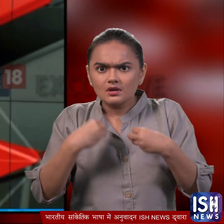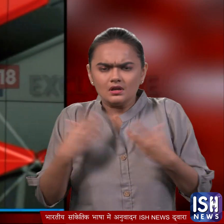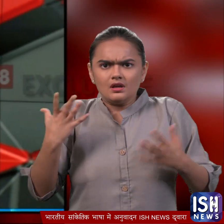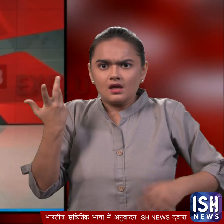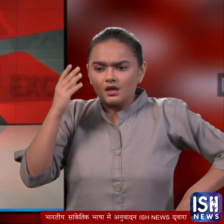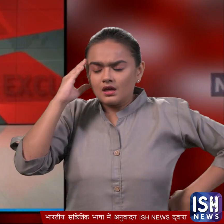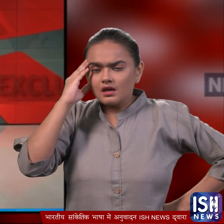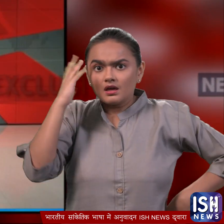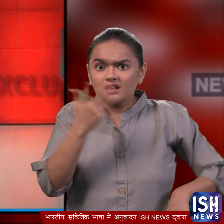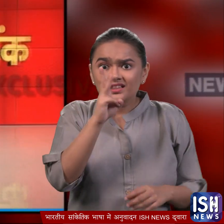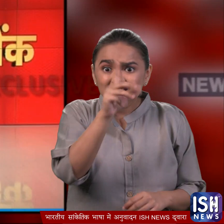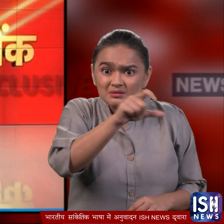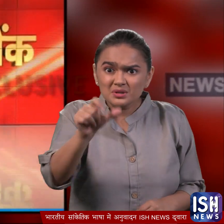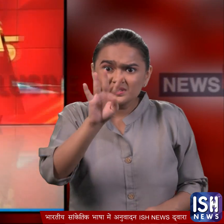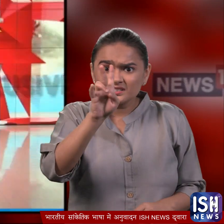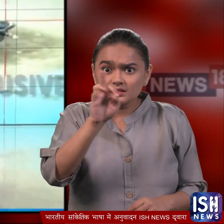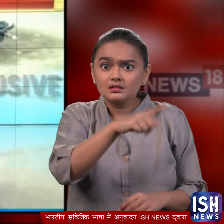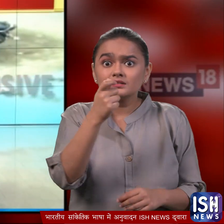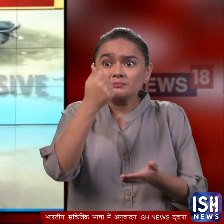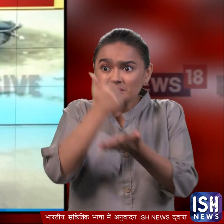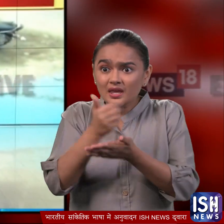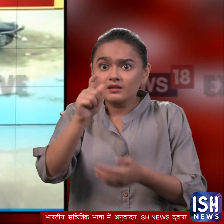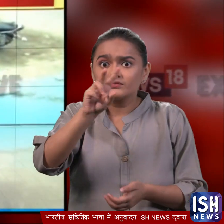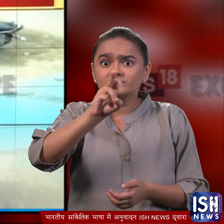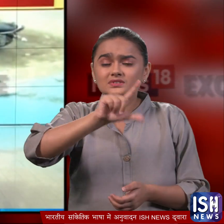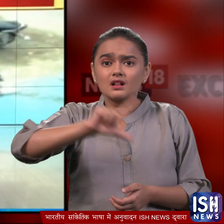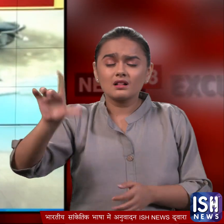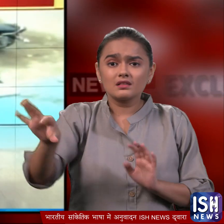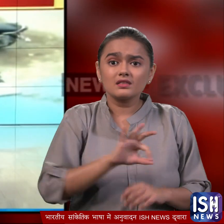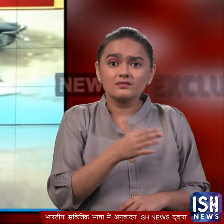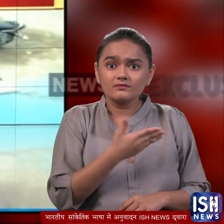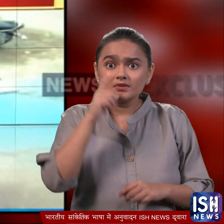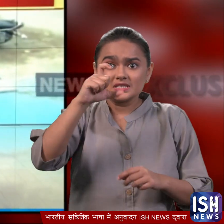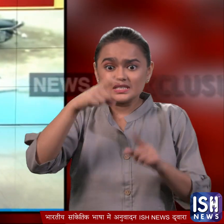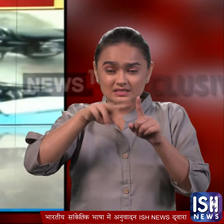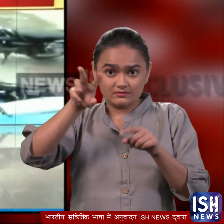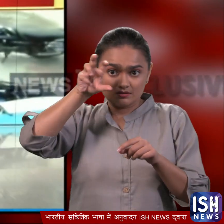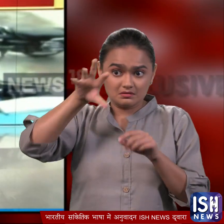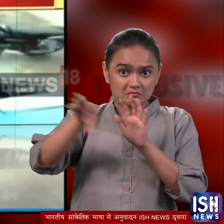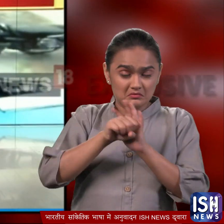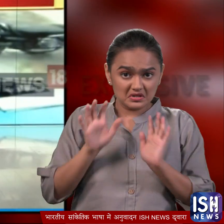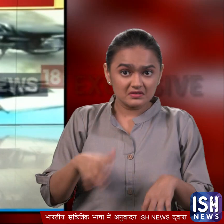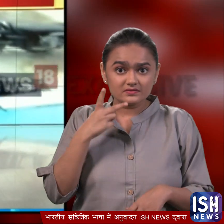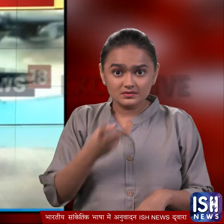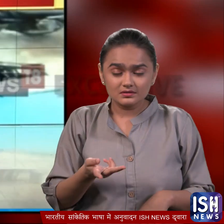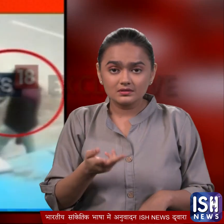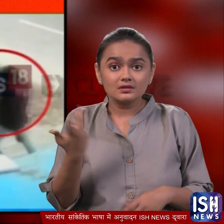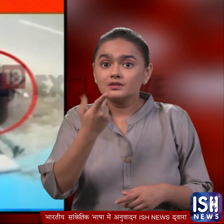करने वाला वीडियो सामने आया। वहां 3 बदमाशों ने मिलकर एक बैंक से 20 लाख रुपए लूट ली। इसका एक सीसीटीवी वीडियो भी सामने आया,